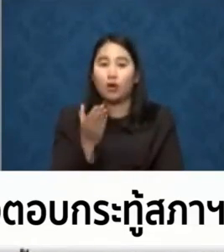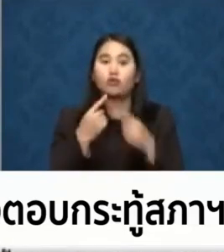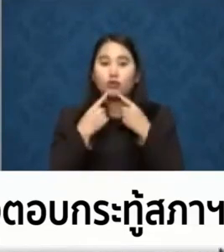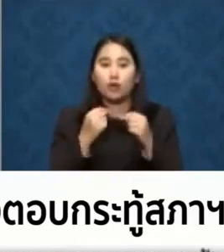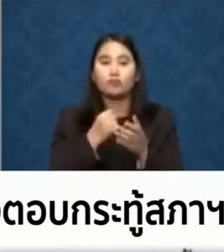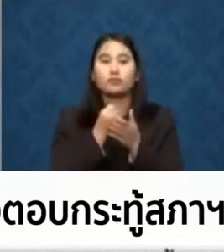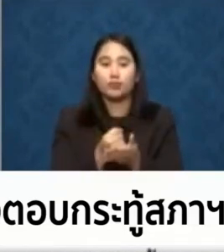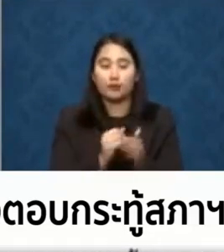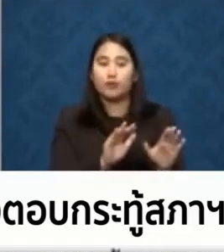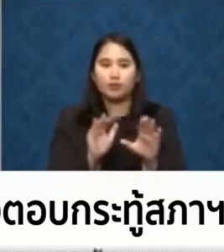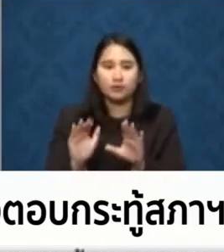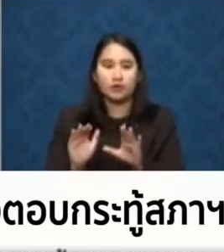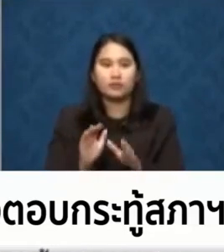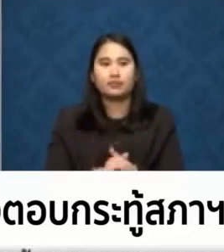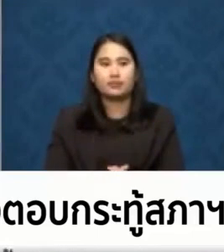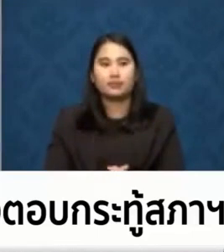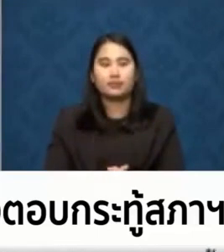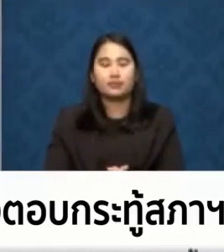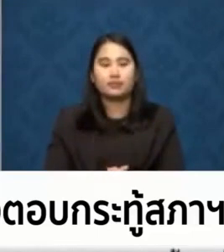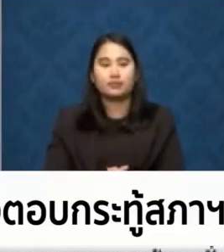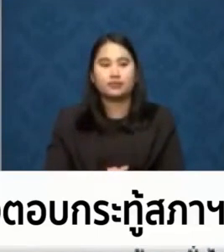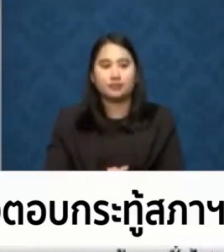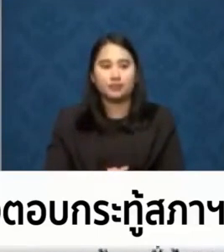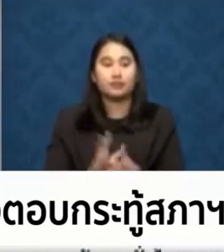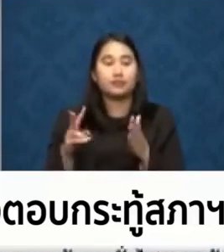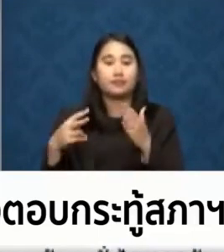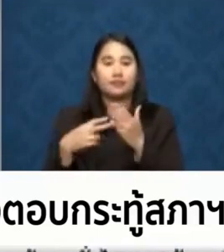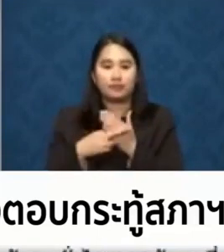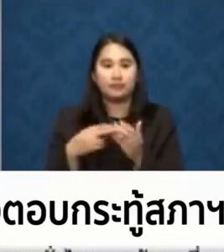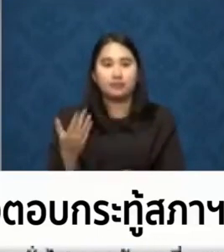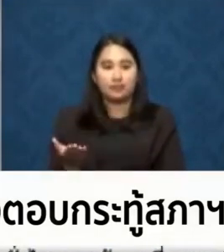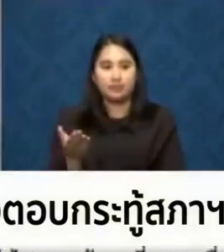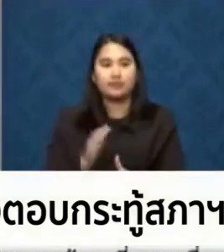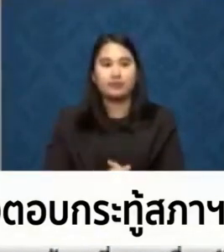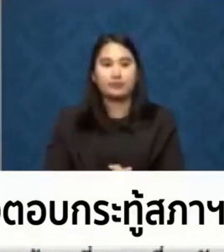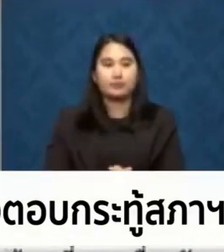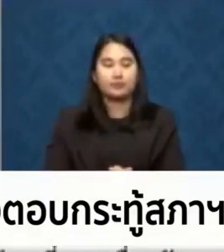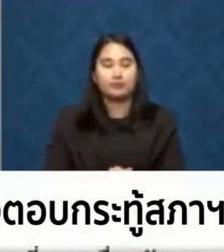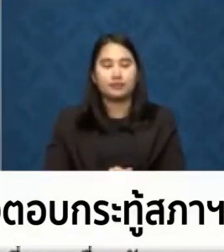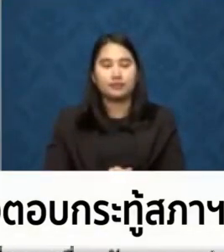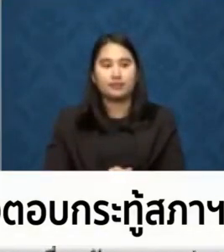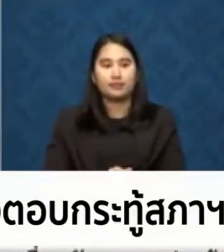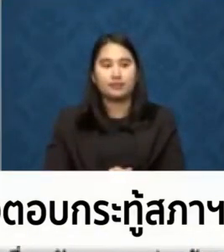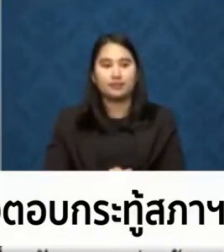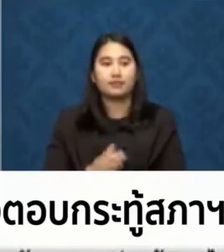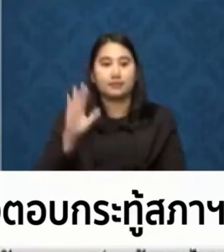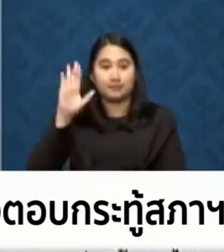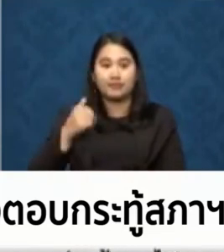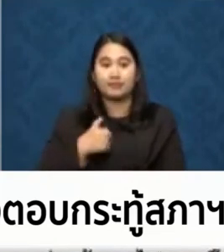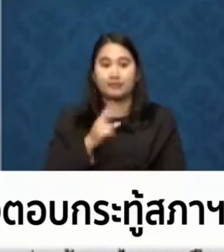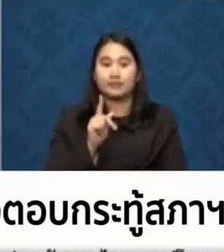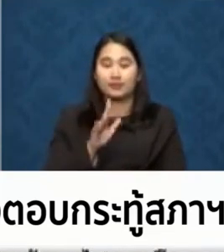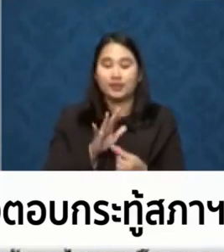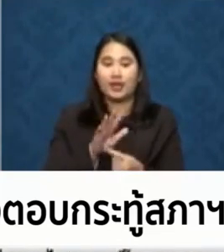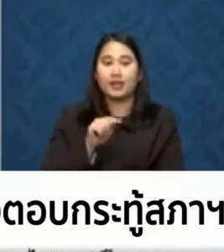อบเรื่องนี้แล้วก็ฝากท่านประธานนะครับ เดี๋ยวคุณ ทำหนังสือถามด้วยครับ ประท้วงค่ะท่านประธานคะ เดี๋ยวครับคุณปิยรัตน์ครับ ค่ะขติยาสวัสดิผลค่ะบัญชีร